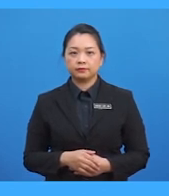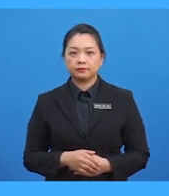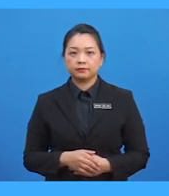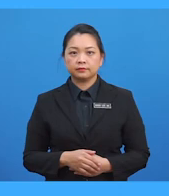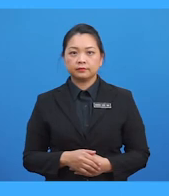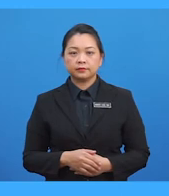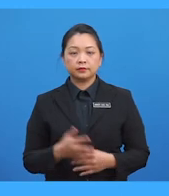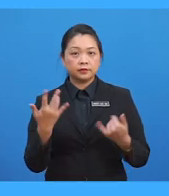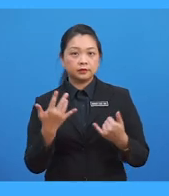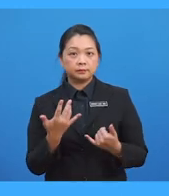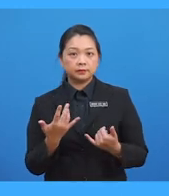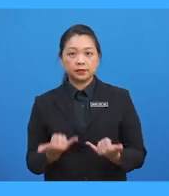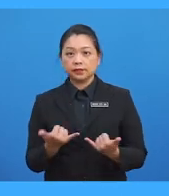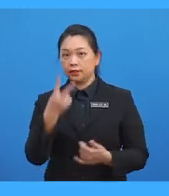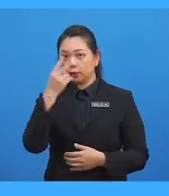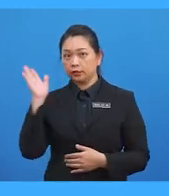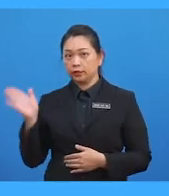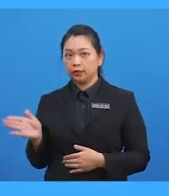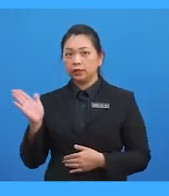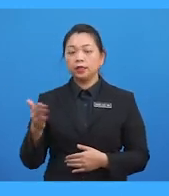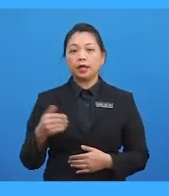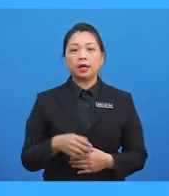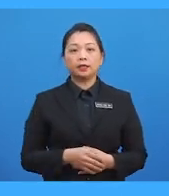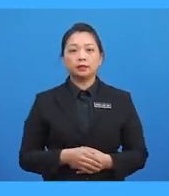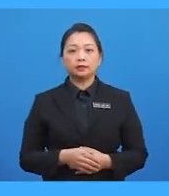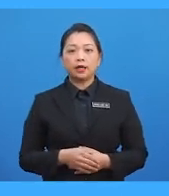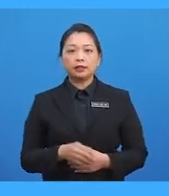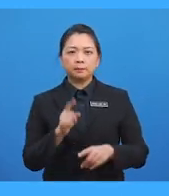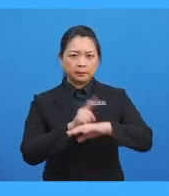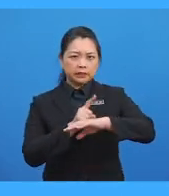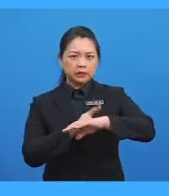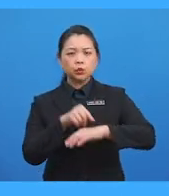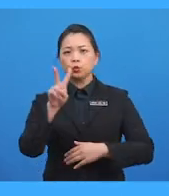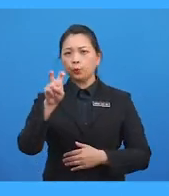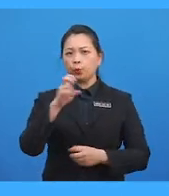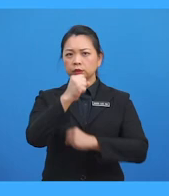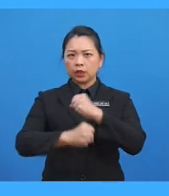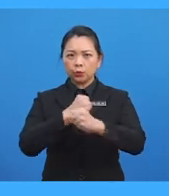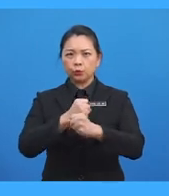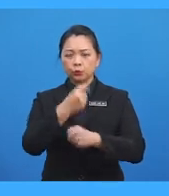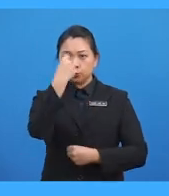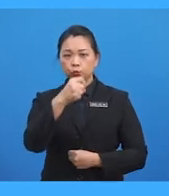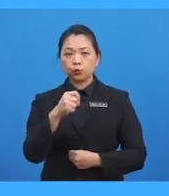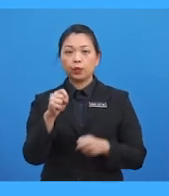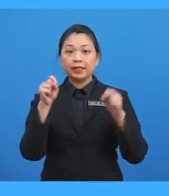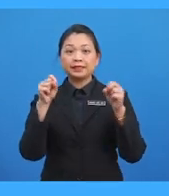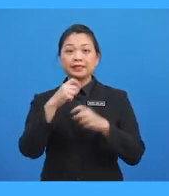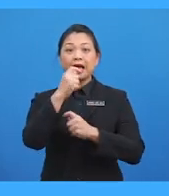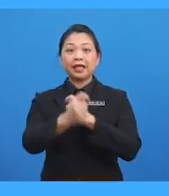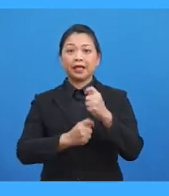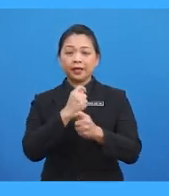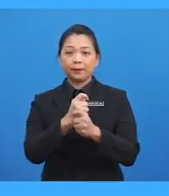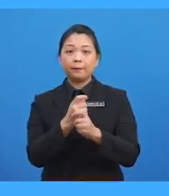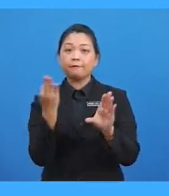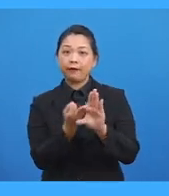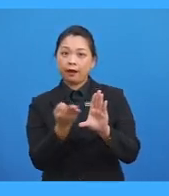Tempoh paten pula adalah 20 tahun daripada tarikh pemfailan. Bagi tempoh pembaharuan utiliti pula,